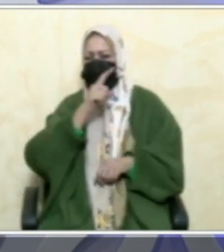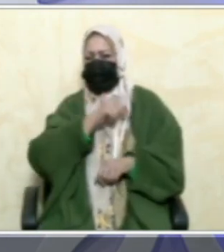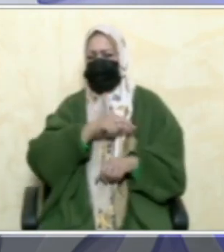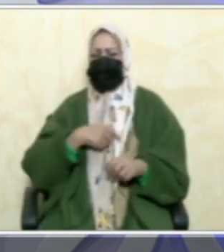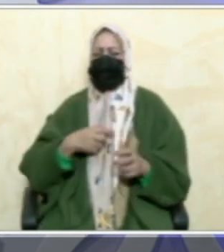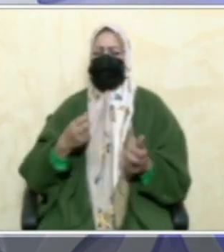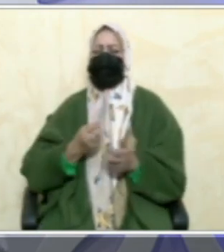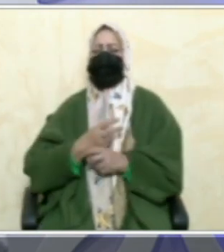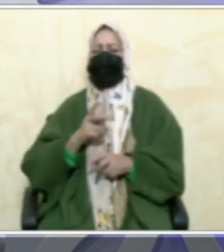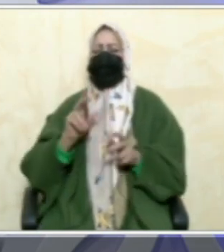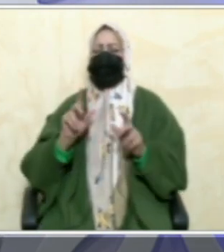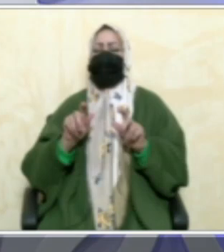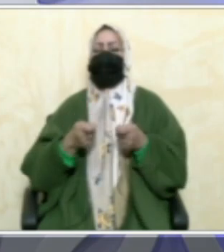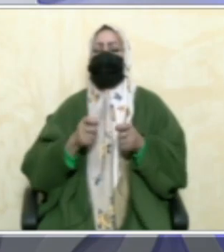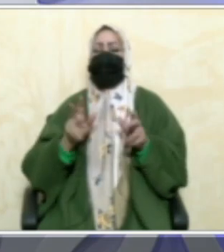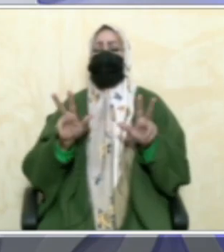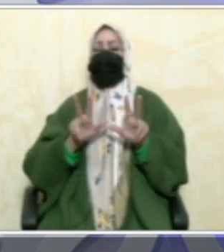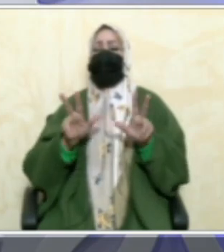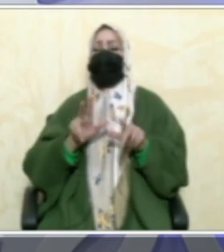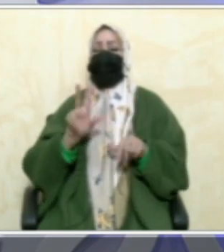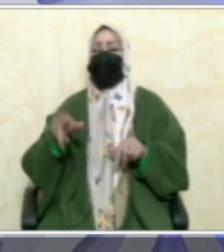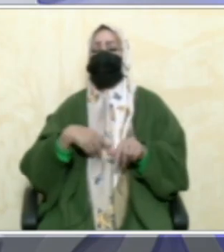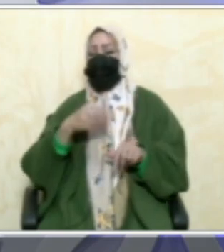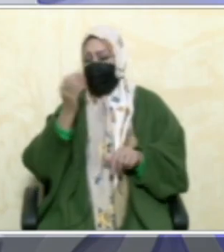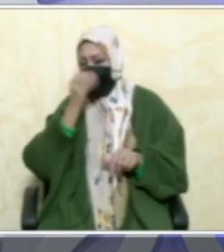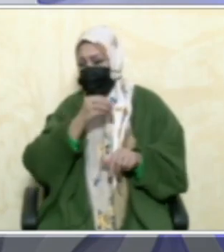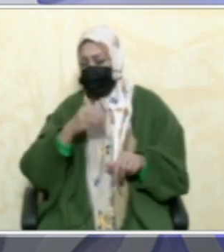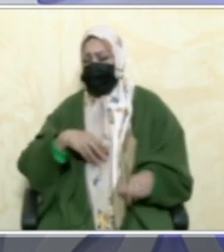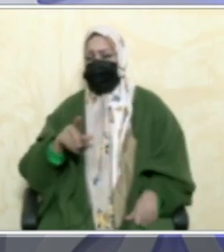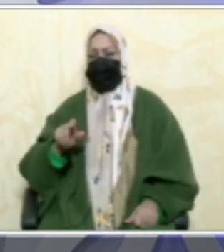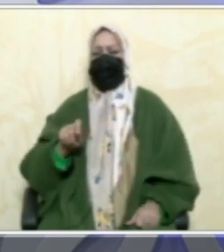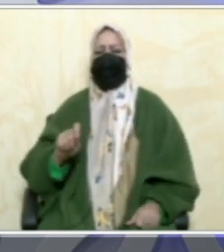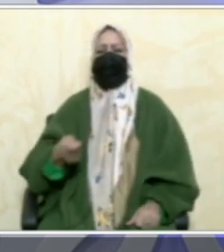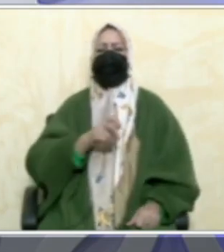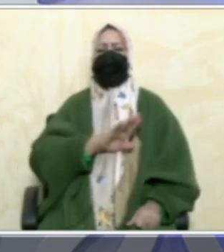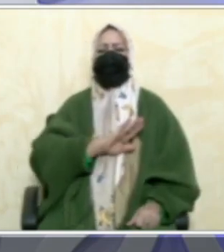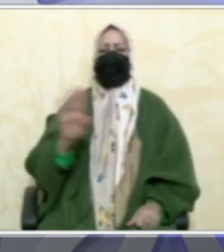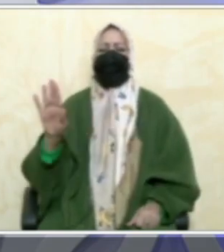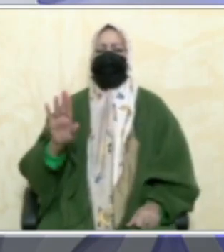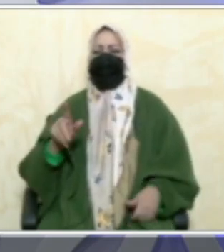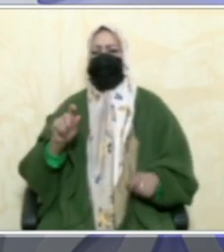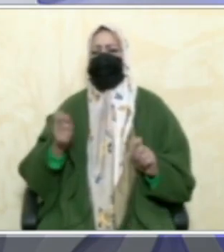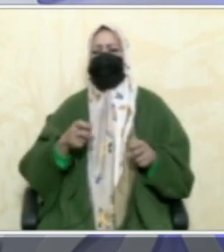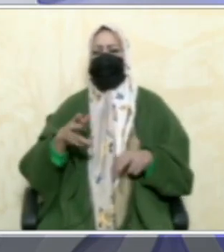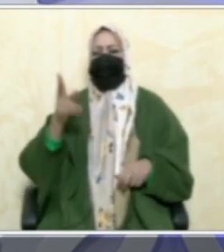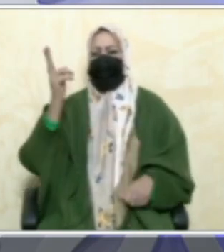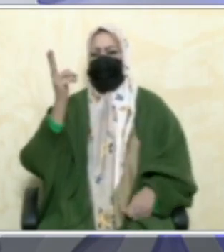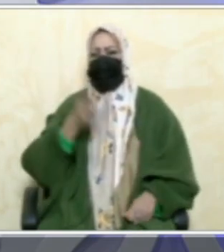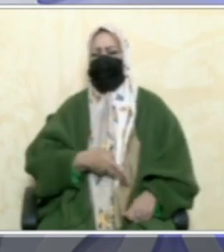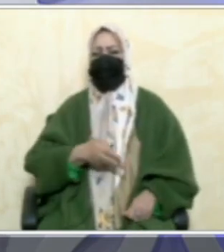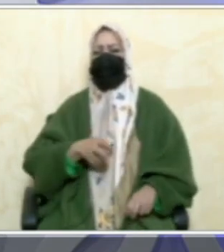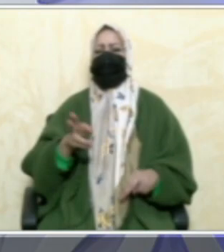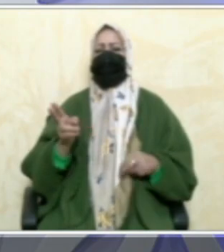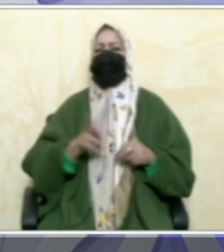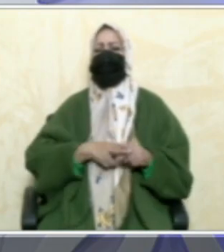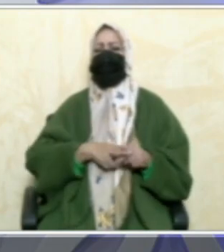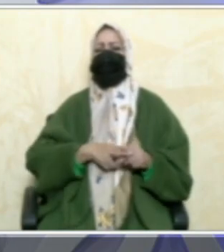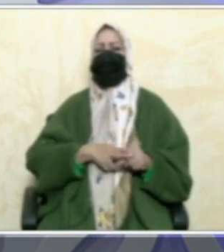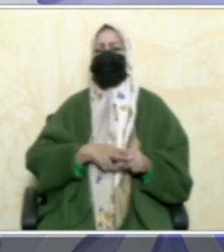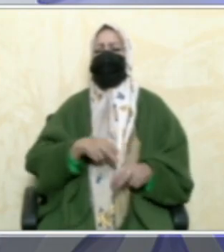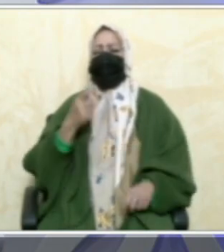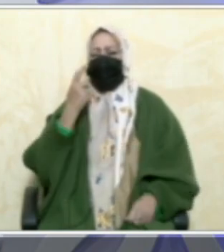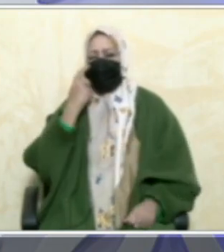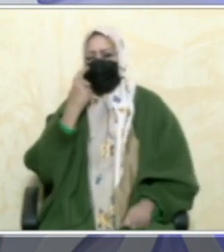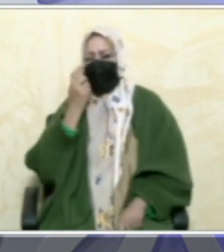يضمن عدم تكرار ذلك، لأن قد تكون جس نبض هذه وكان مشت هذه بدل بيديروها